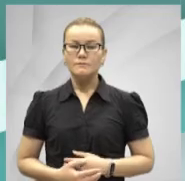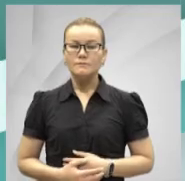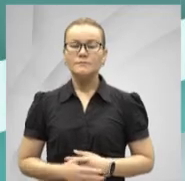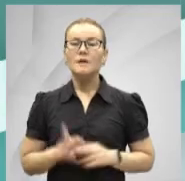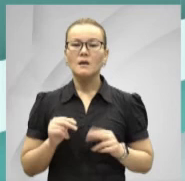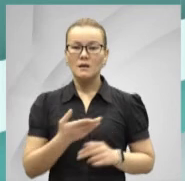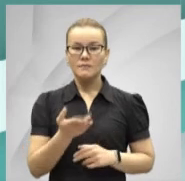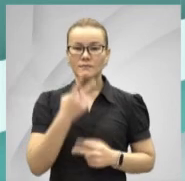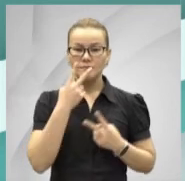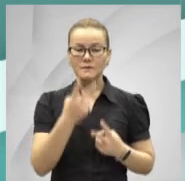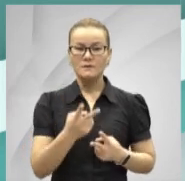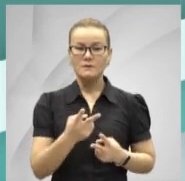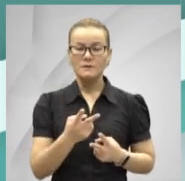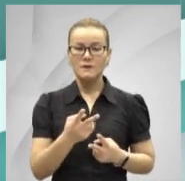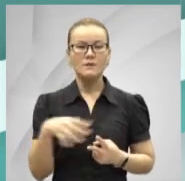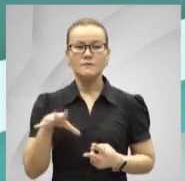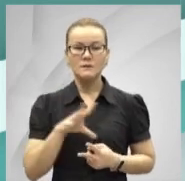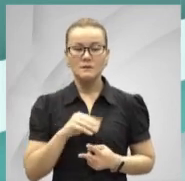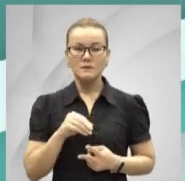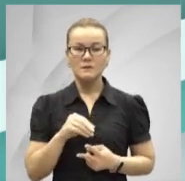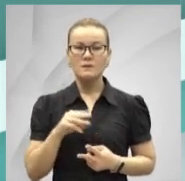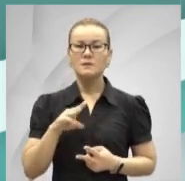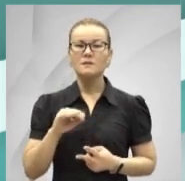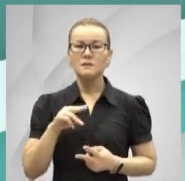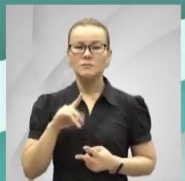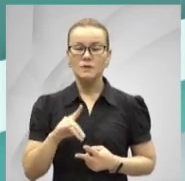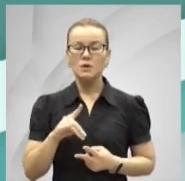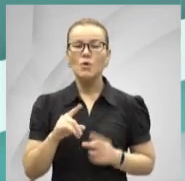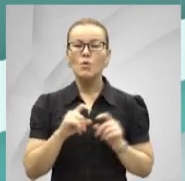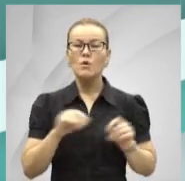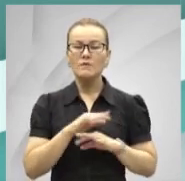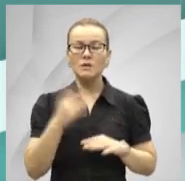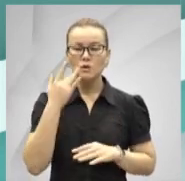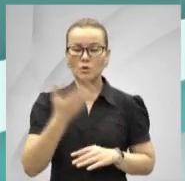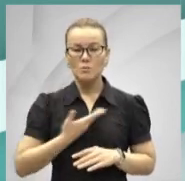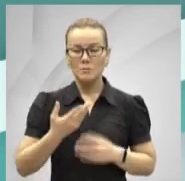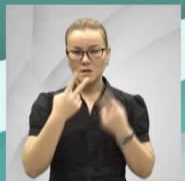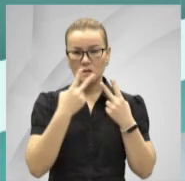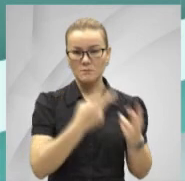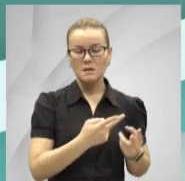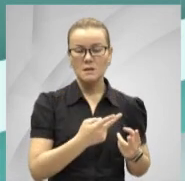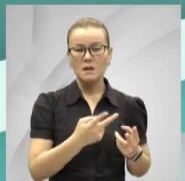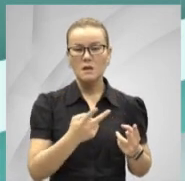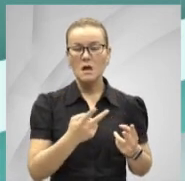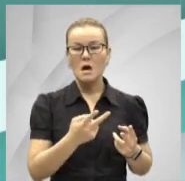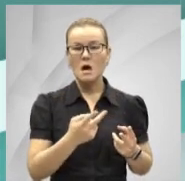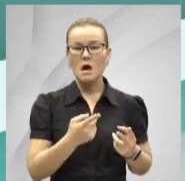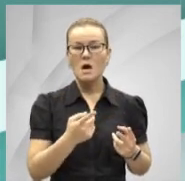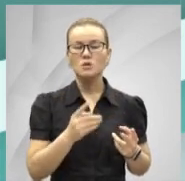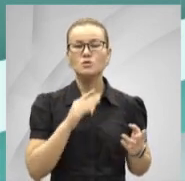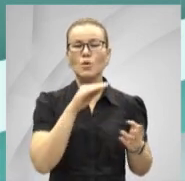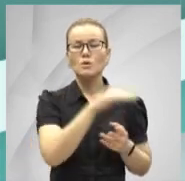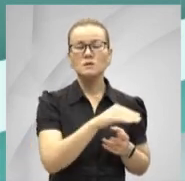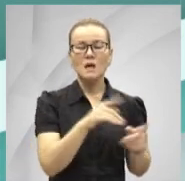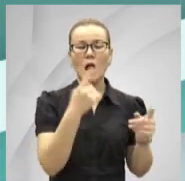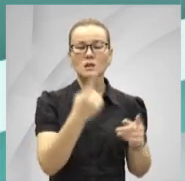Как вы видите, все типы уравнений, которые мы сегодня с вами рассмотрели, сводятся к одному